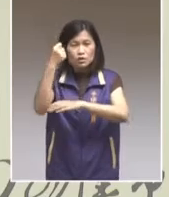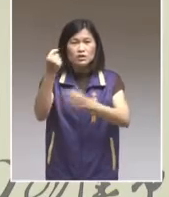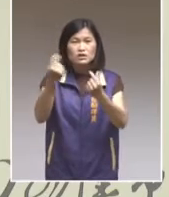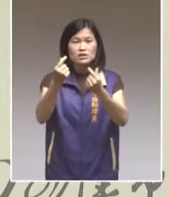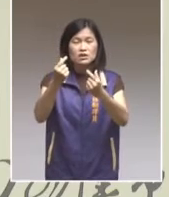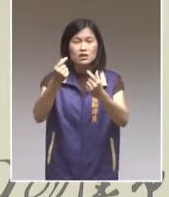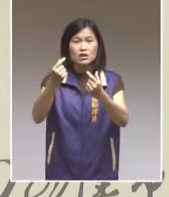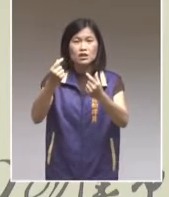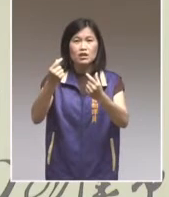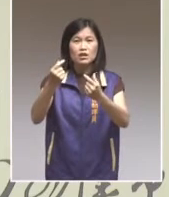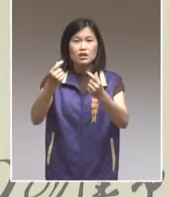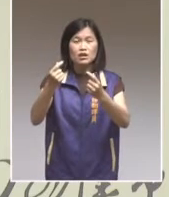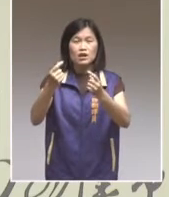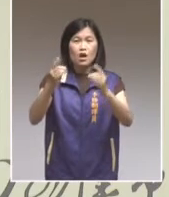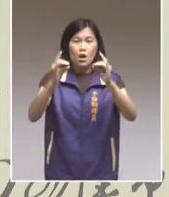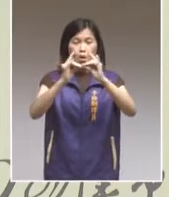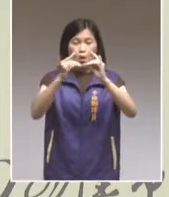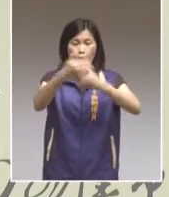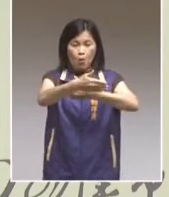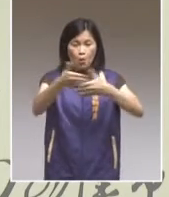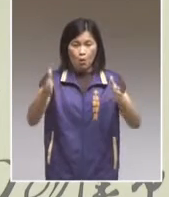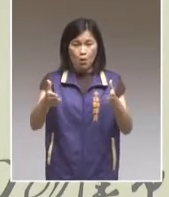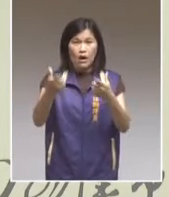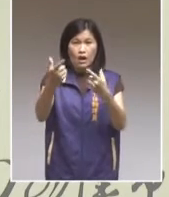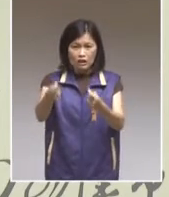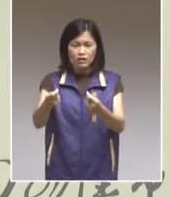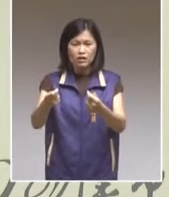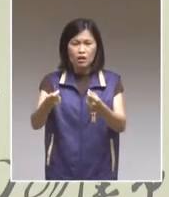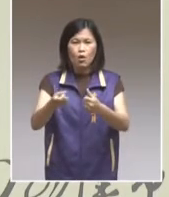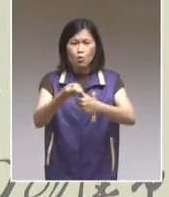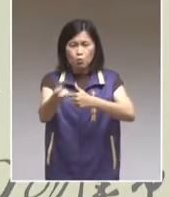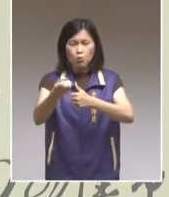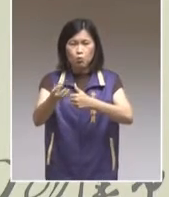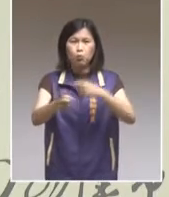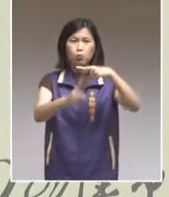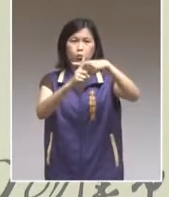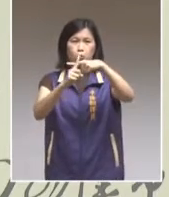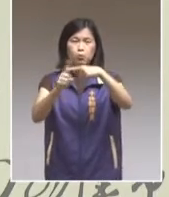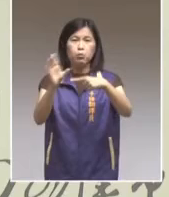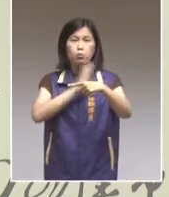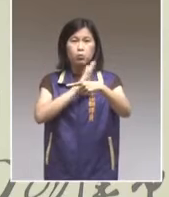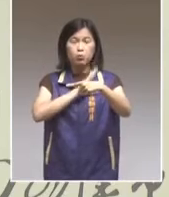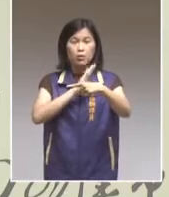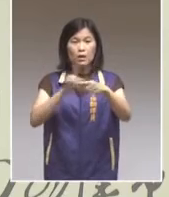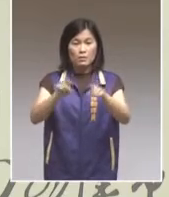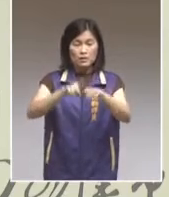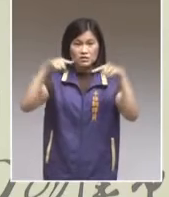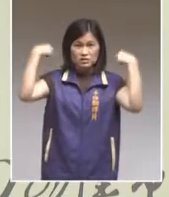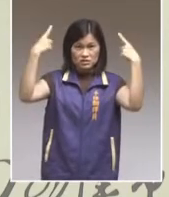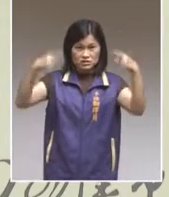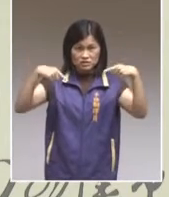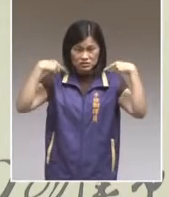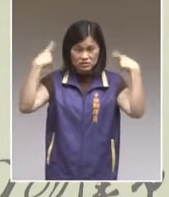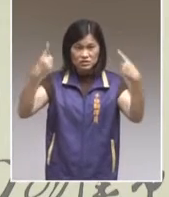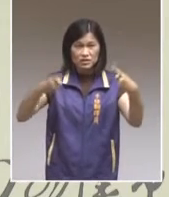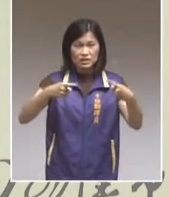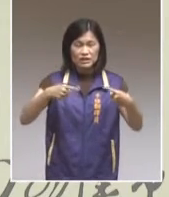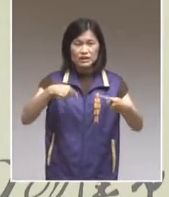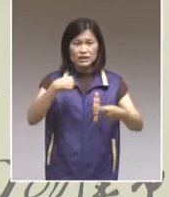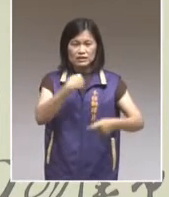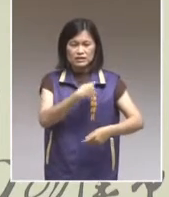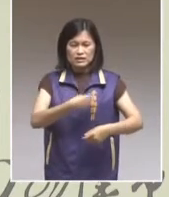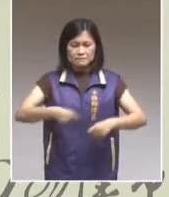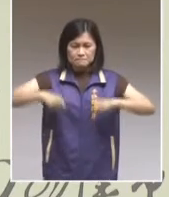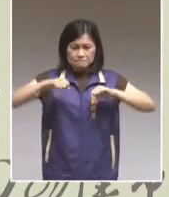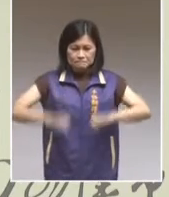室那这个确诊的机会也增加那所以这个部分平常当然也要做好这个健康的一个